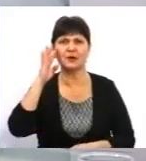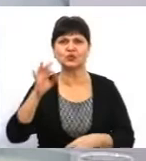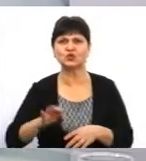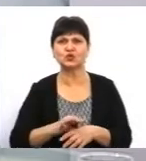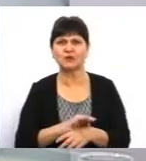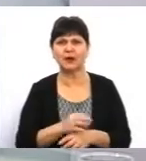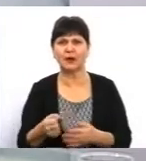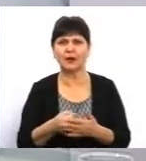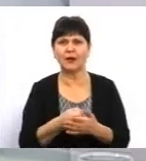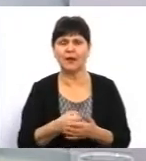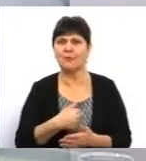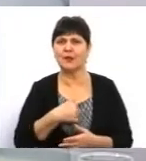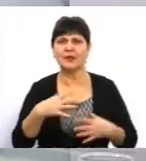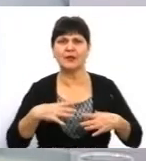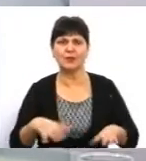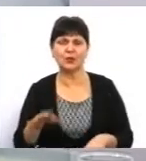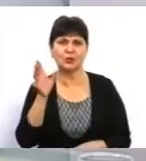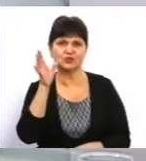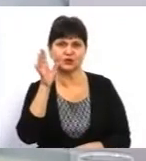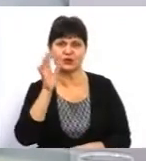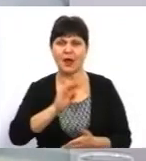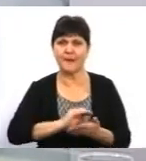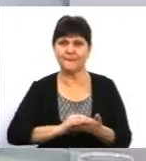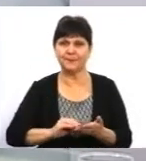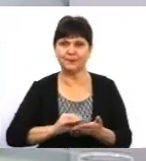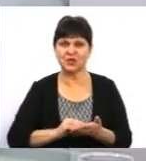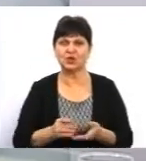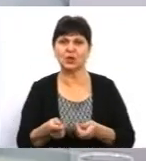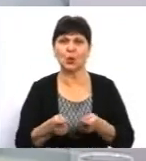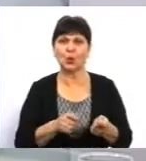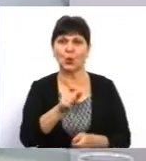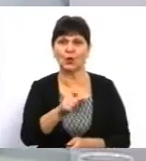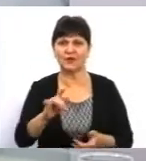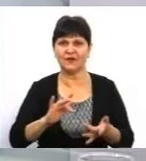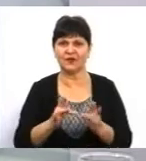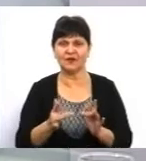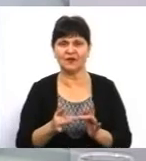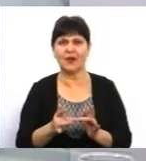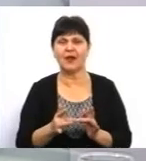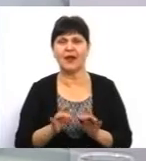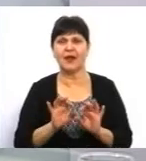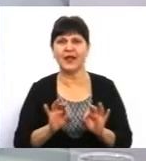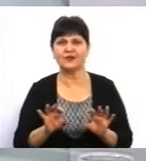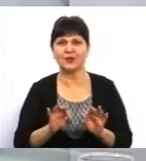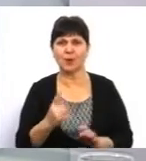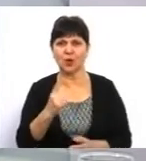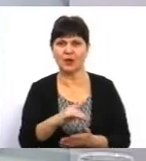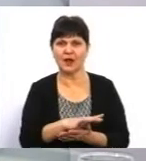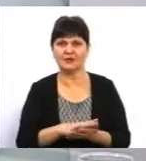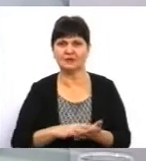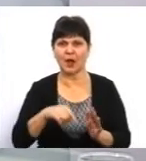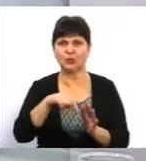не було часу. Пишуть також ось урядовці і в інтернеті чимало інформації, що одна ця заява, вона по суті